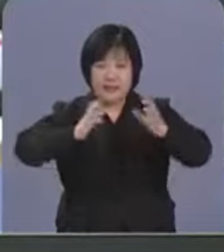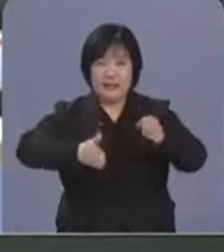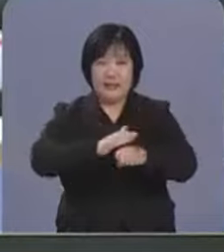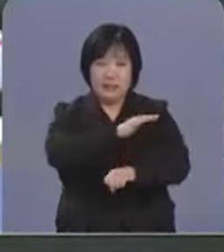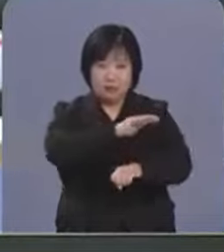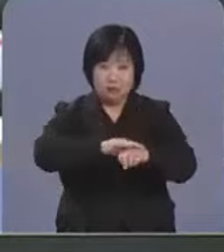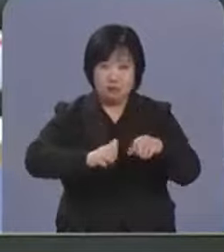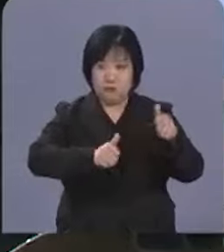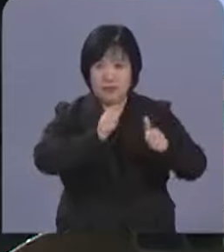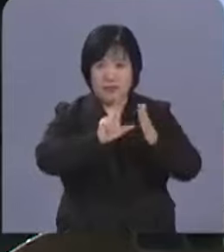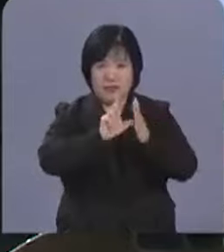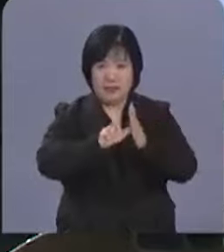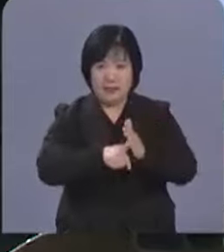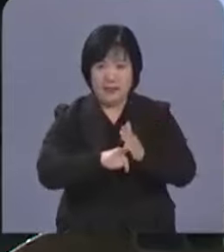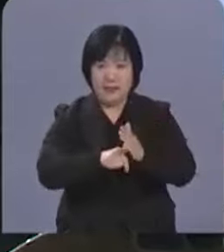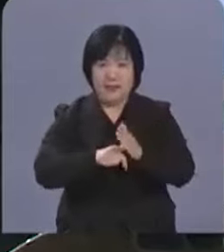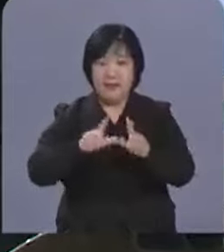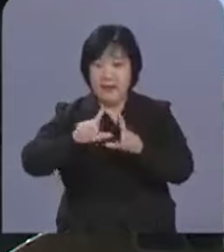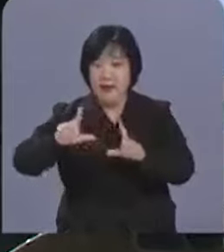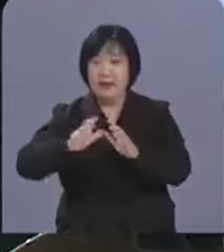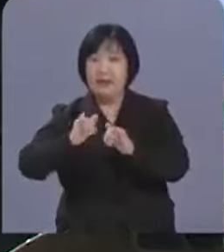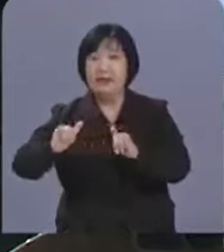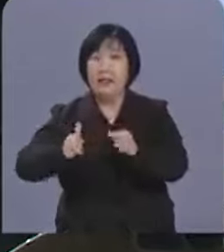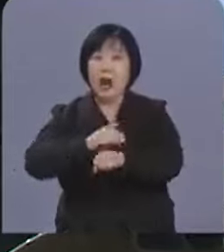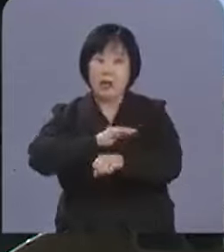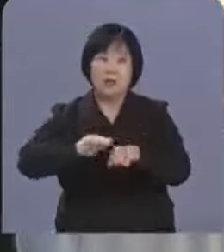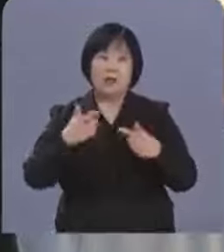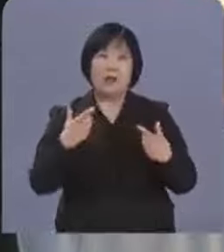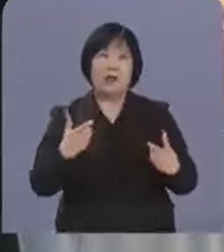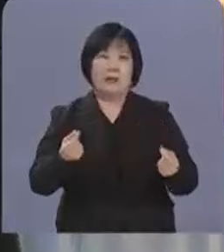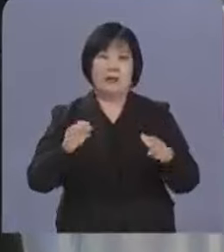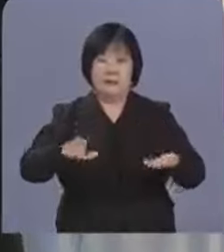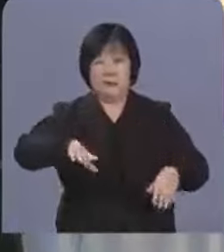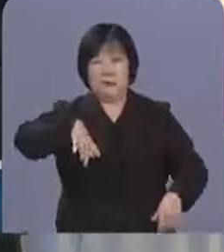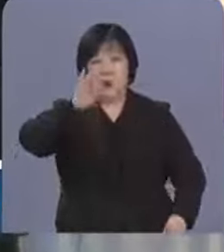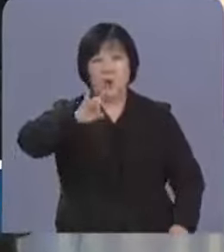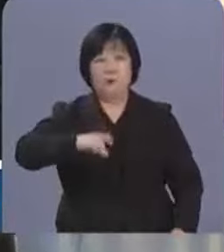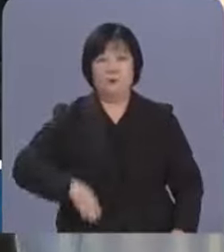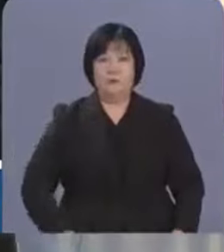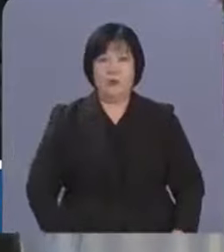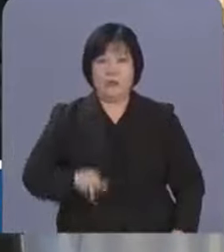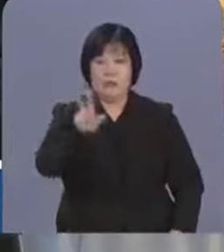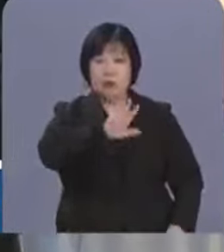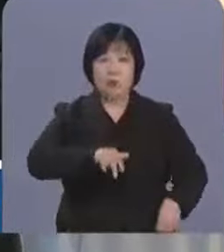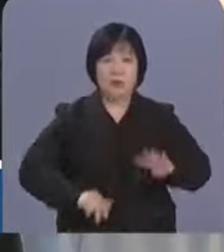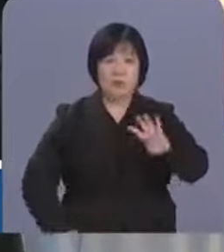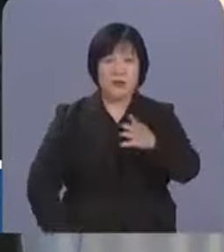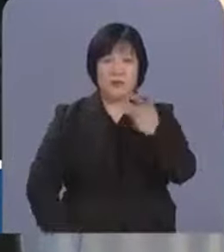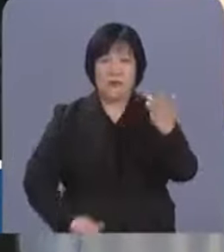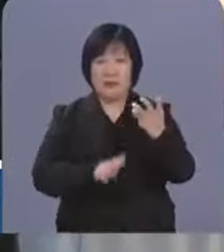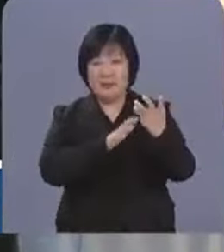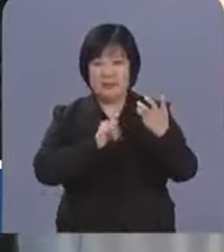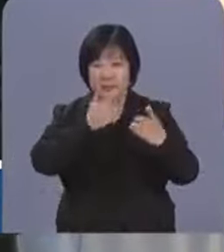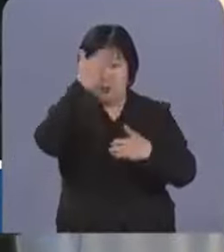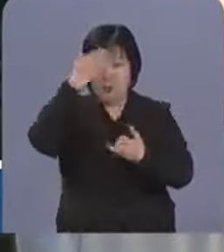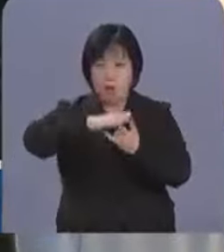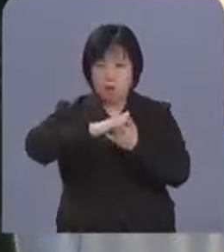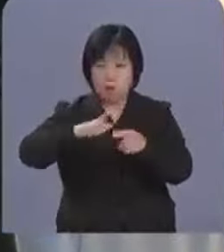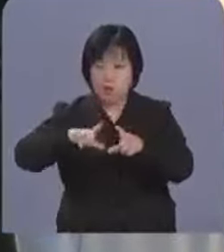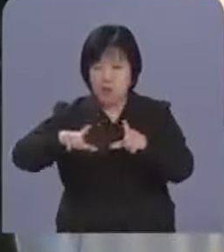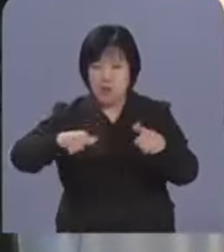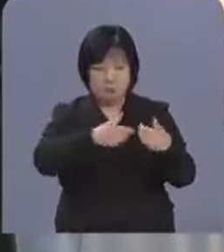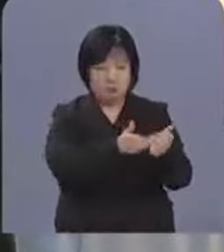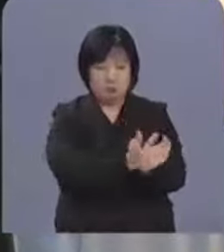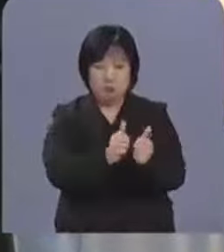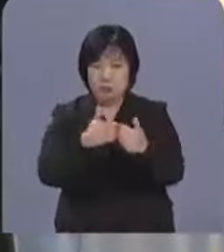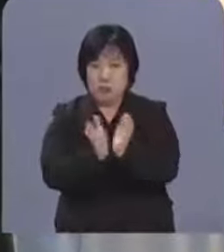세계탁구선수권대회에서 아마추어 경기가 함께 진행되는 건 이번이 처음입니다. 이번 대회는 전국에 480여 명이 넘는 유소년과 일반부 선수들이